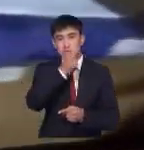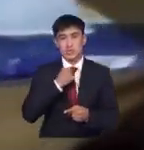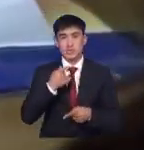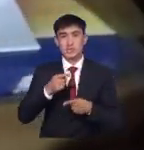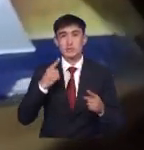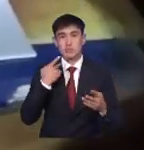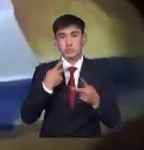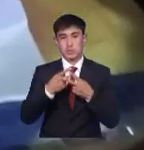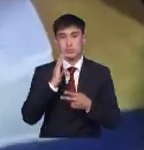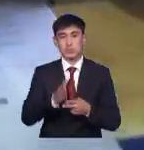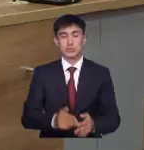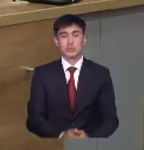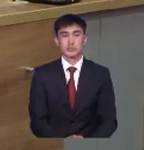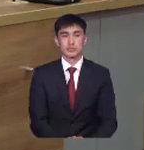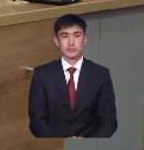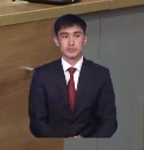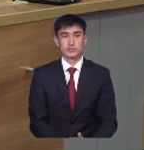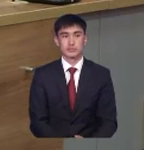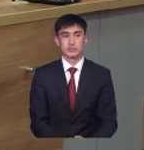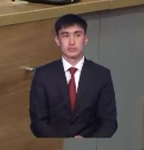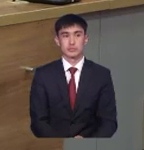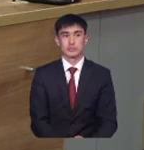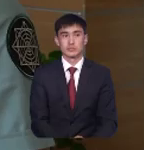жылға дейін бас бостандығынан айырылуы мүмкін.